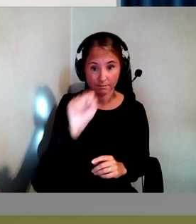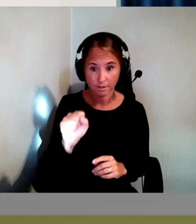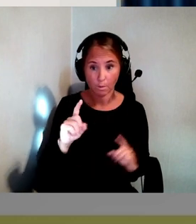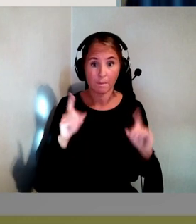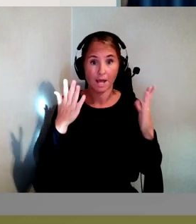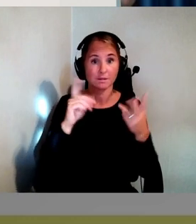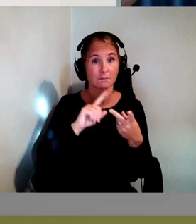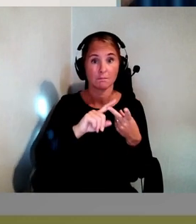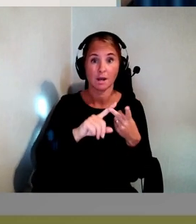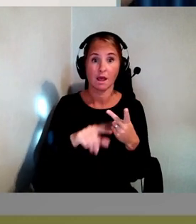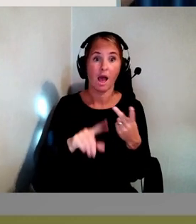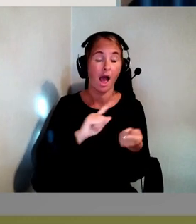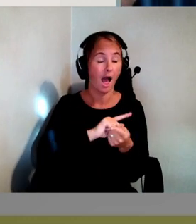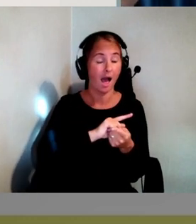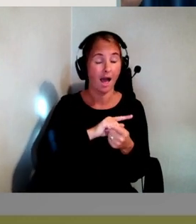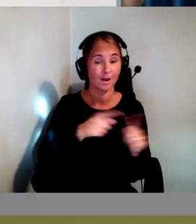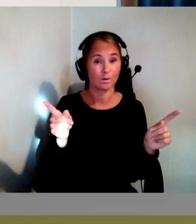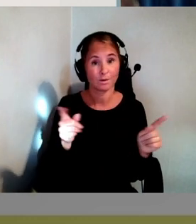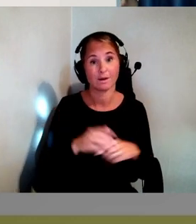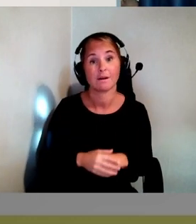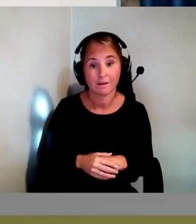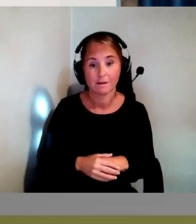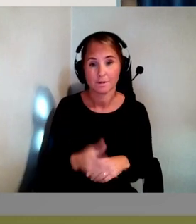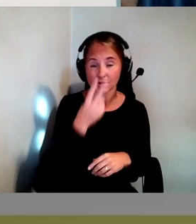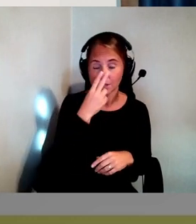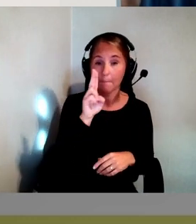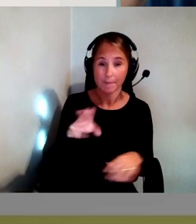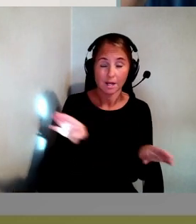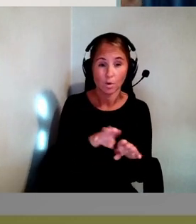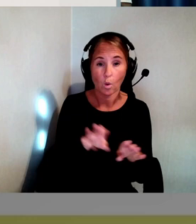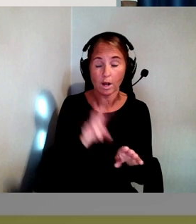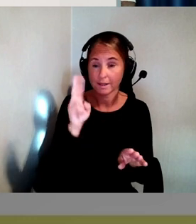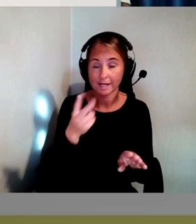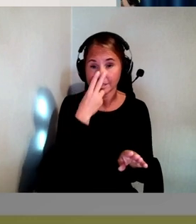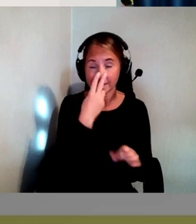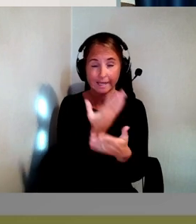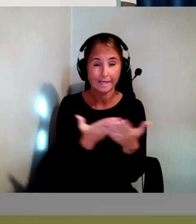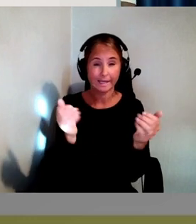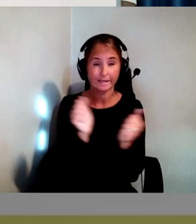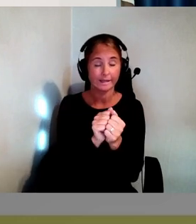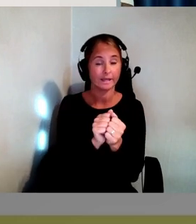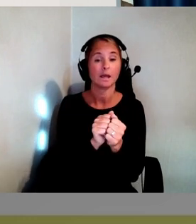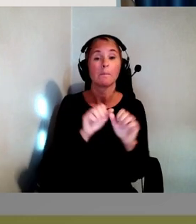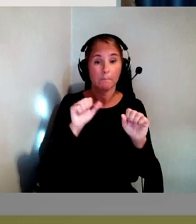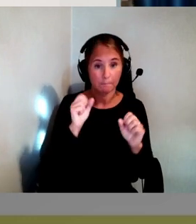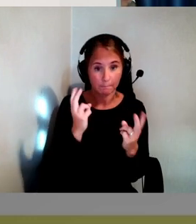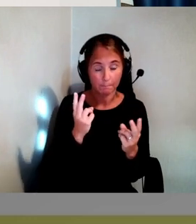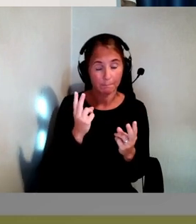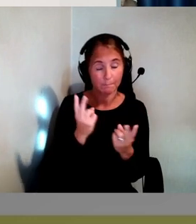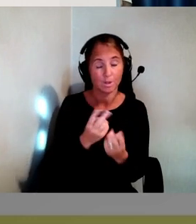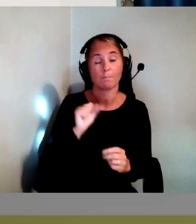annan Om du ser jättedåligt eller inte s alls så måste du ha hjälpmedel för att ta det runt på